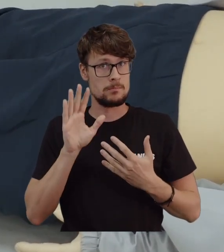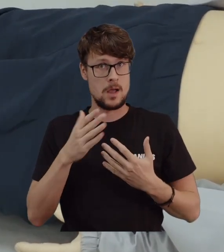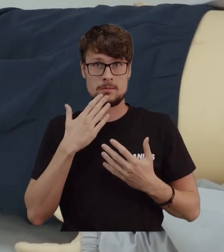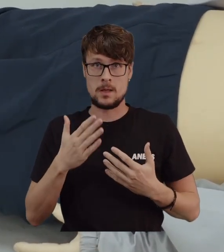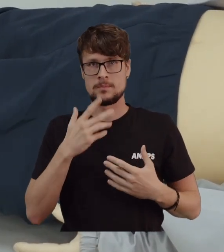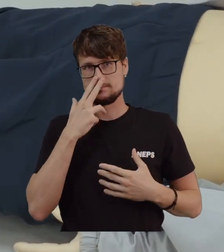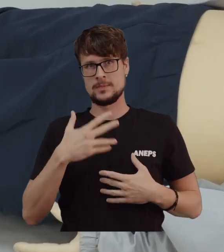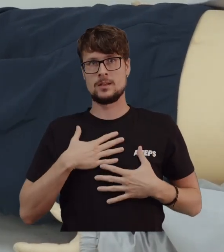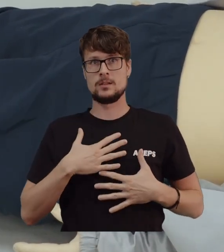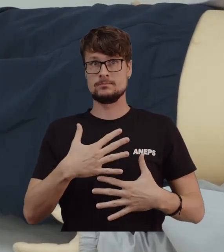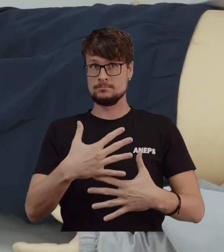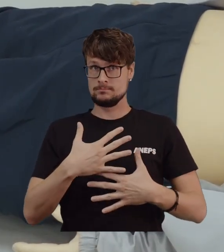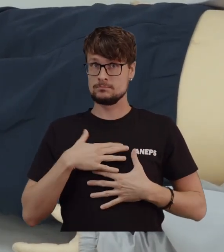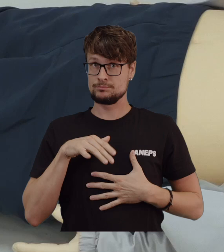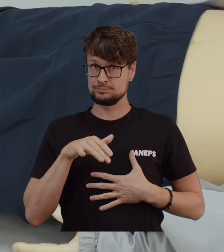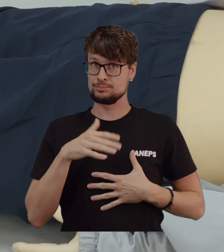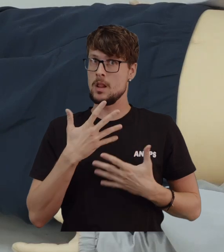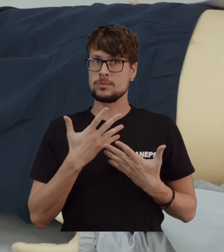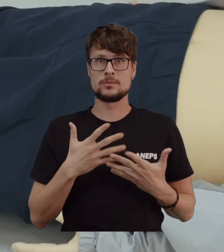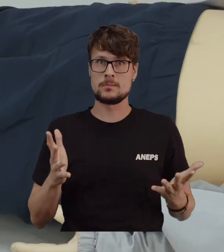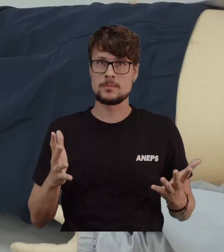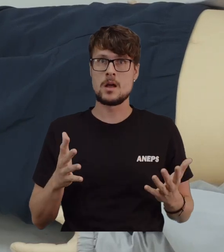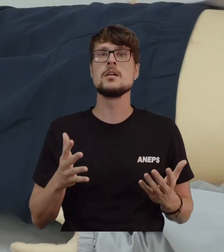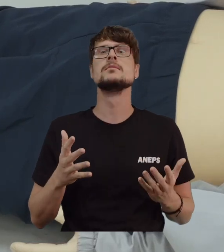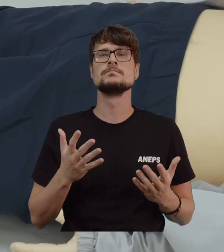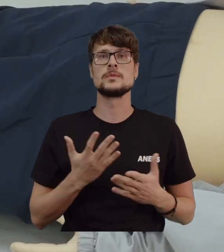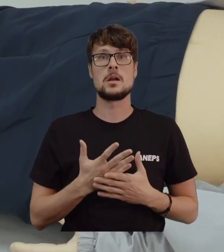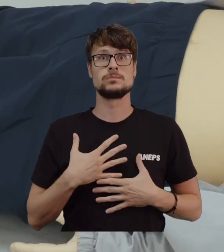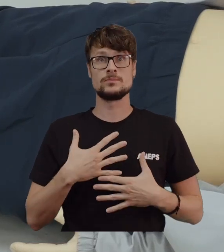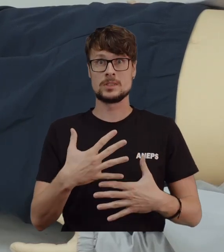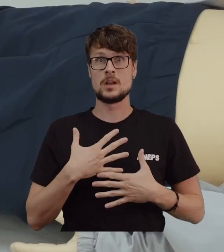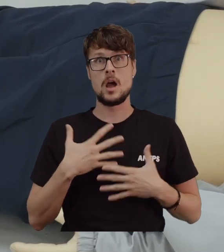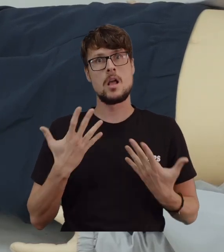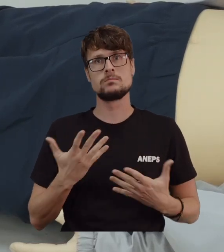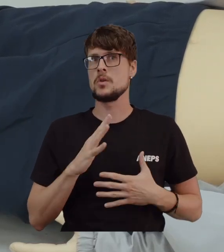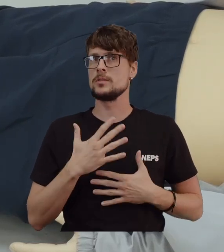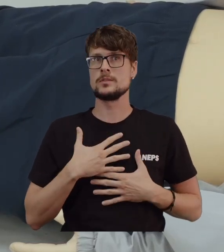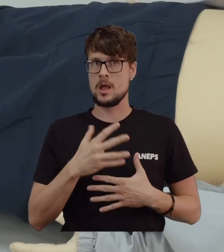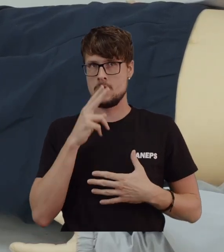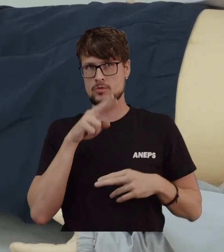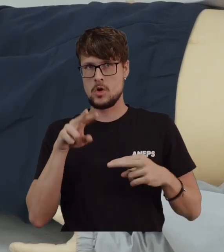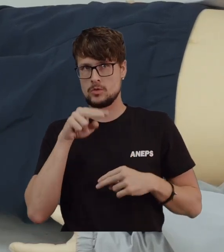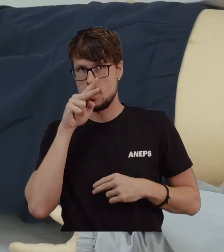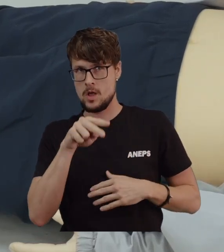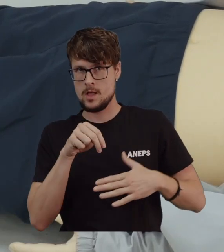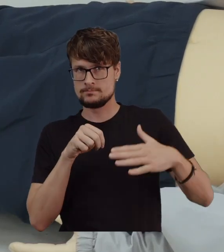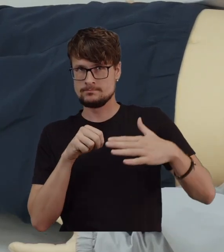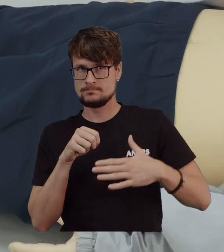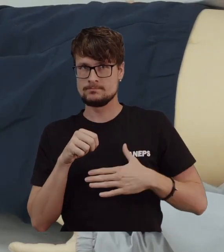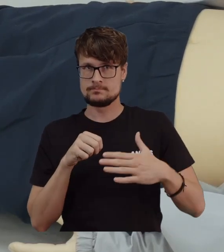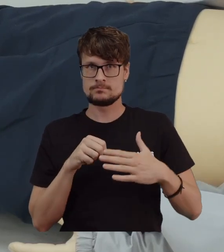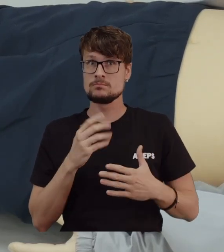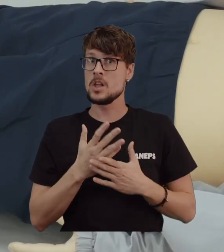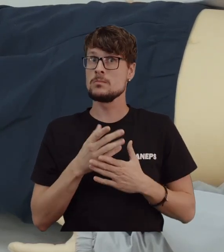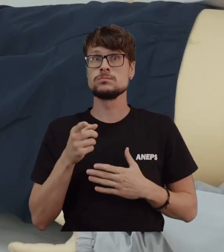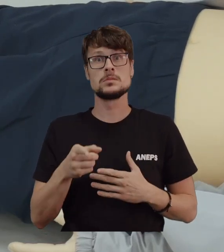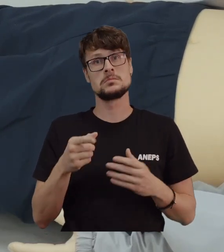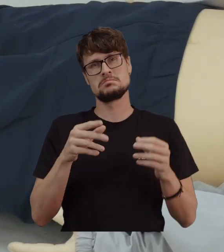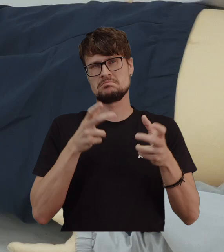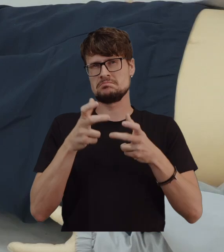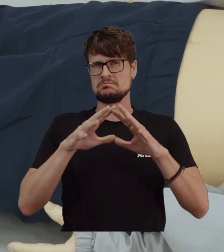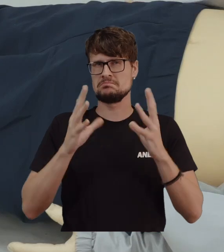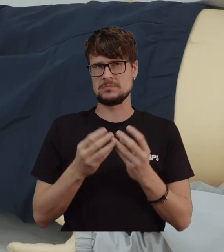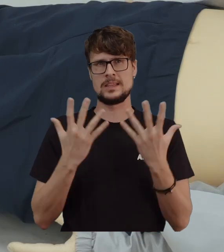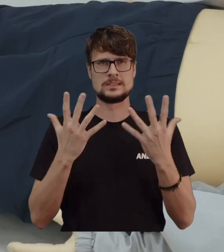počúvame dýchanie, pozeráme sa na hrudník a cítime, či sa hrudník zdvíha alebo nie. Toto